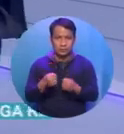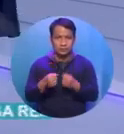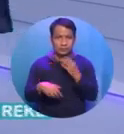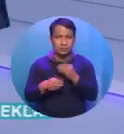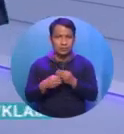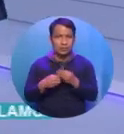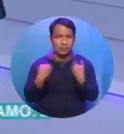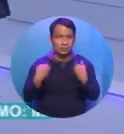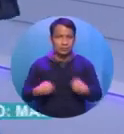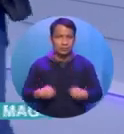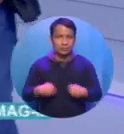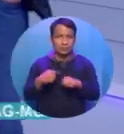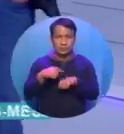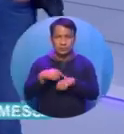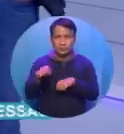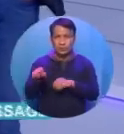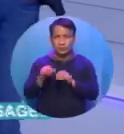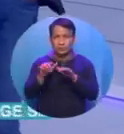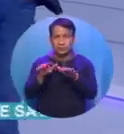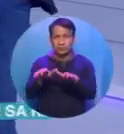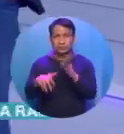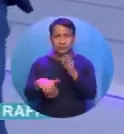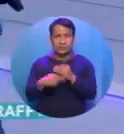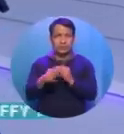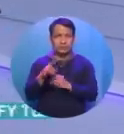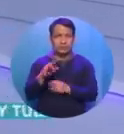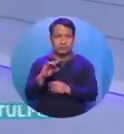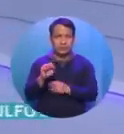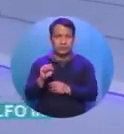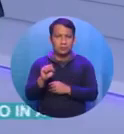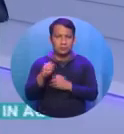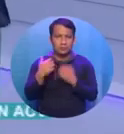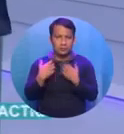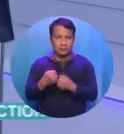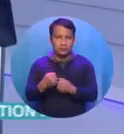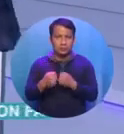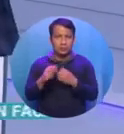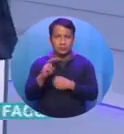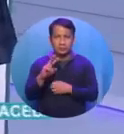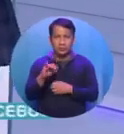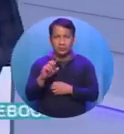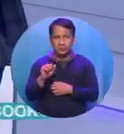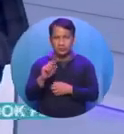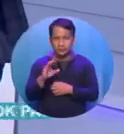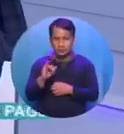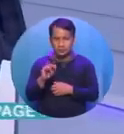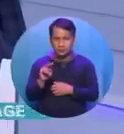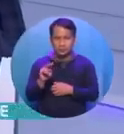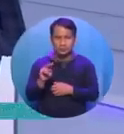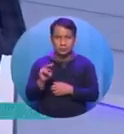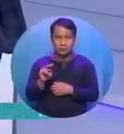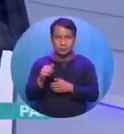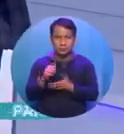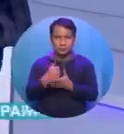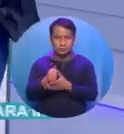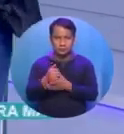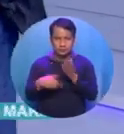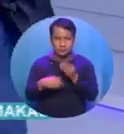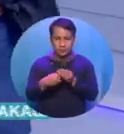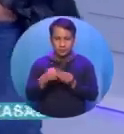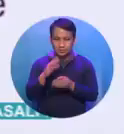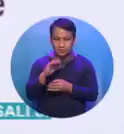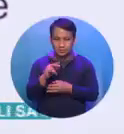Pampalakas ng resistensya sa panahon ng pandemya. Vitasync lang ang malakas. Vitasync. Ascorbic acid plus zinc